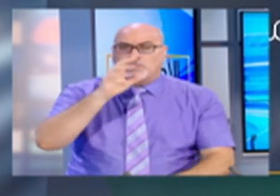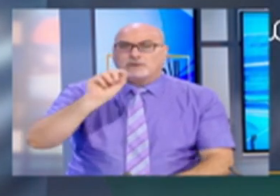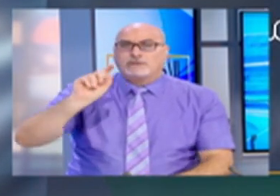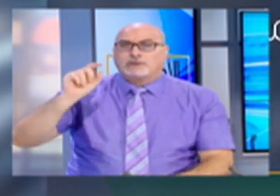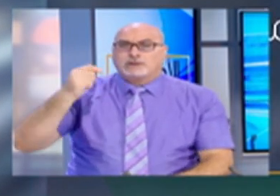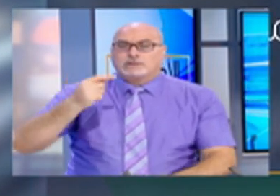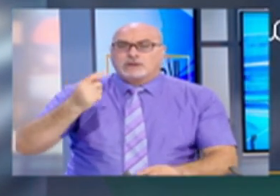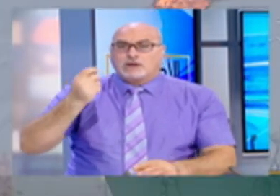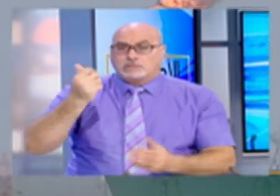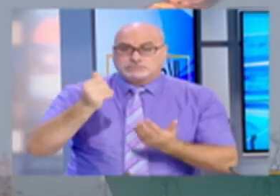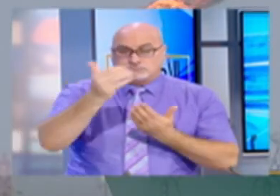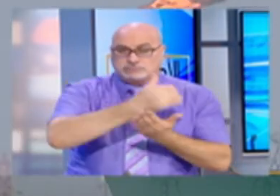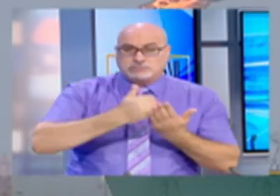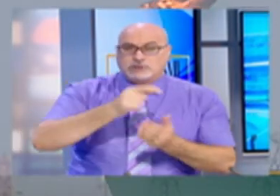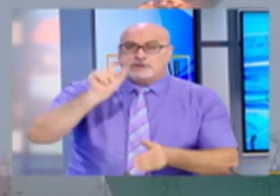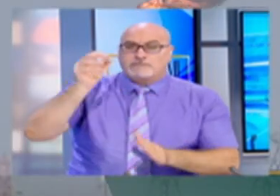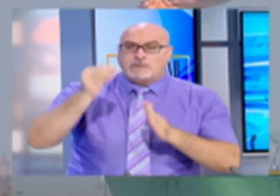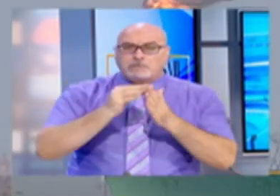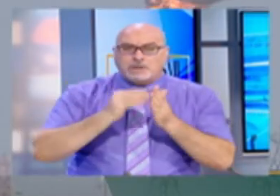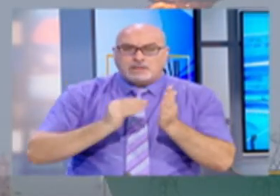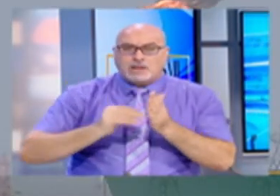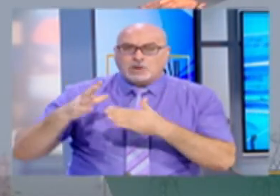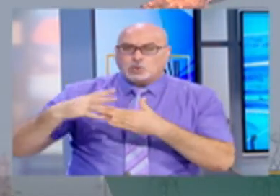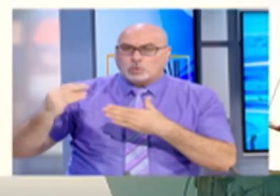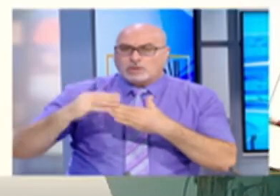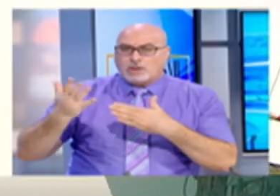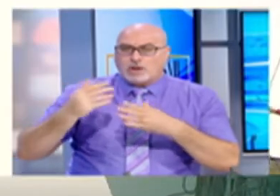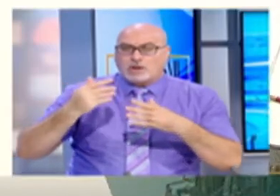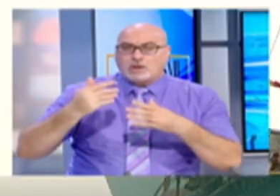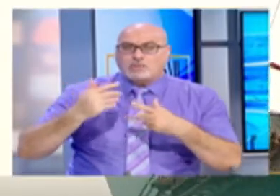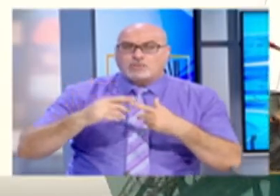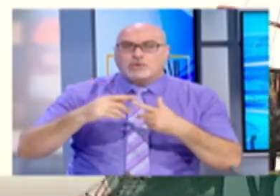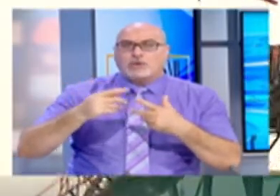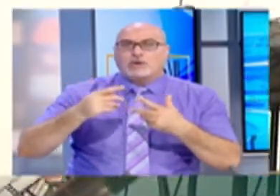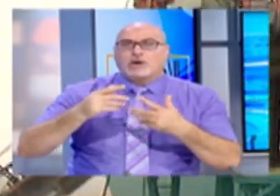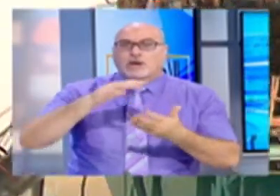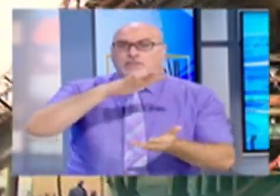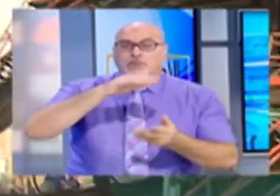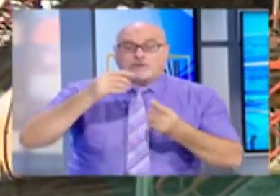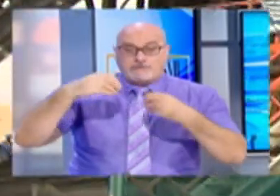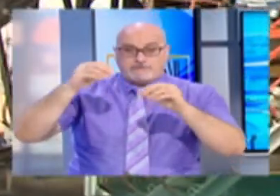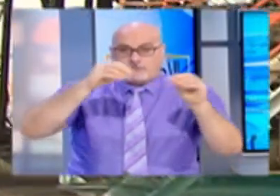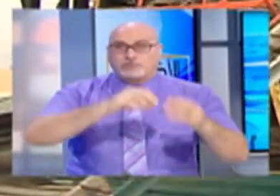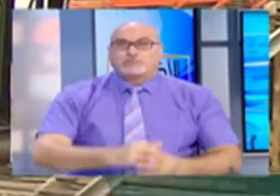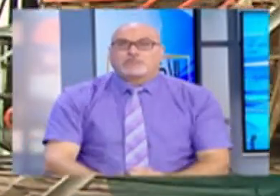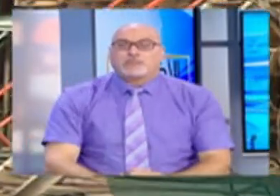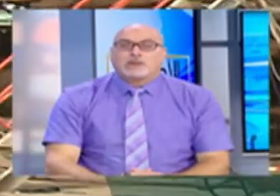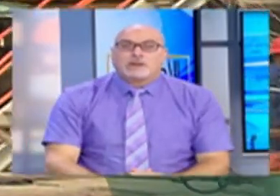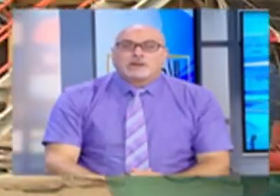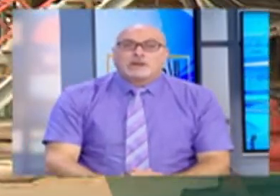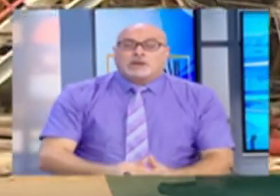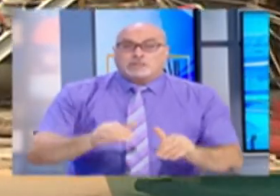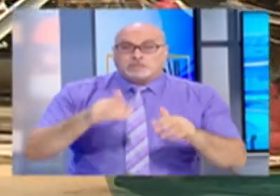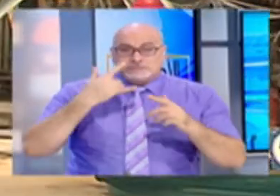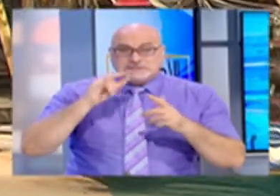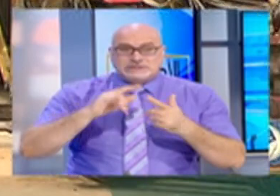2021 مداخيل تصل إلى 20 مليار دولار من الصادرات حسب الرئيس المدير العام للمجمع، وهذا رغم